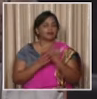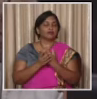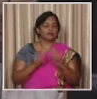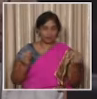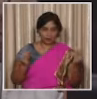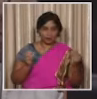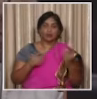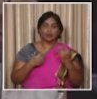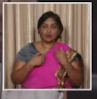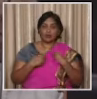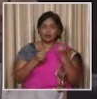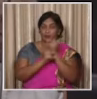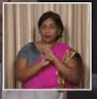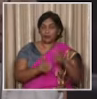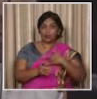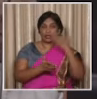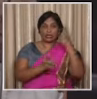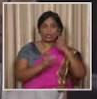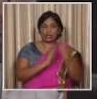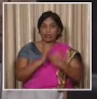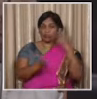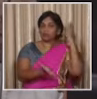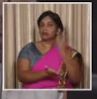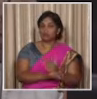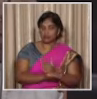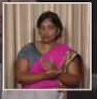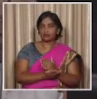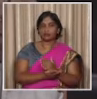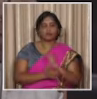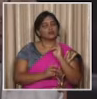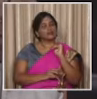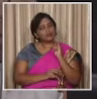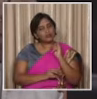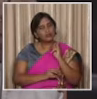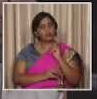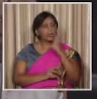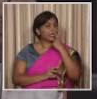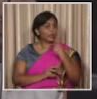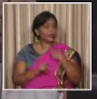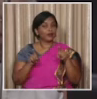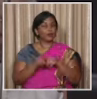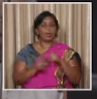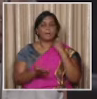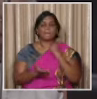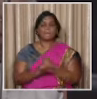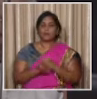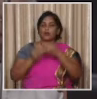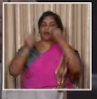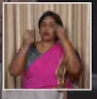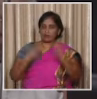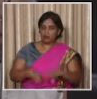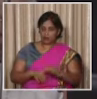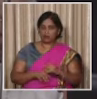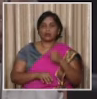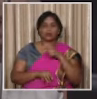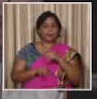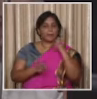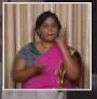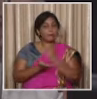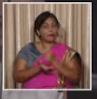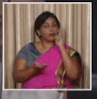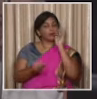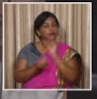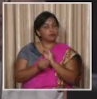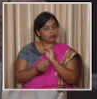තිබුණේ. අපි කෙලින්ම ගිහින් පරාටේ ක්‍රමය අහෝසි කරා නම් සමහර ඉල්ලුව හැටියට බැංකු ක්‍රමය කඩා වැටෙනවා. ඉතින් බැංකු